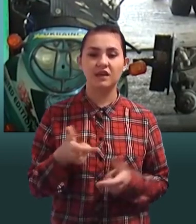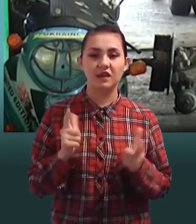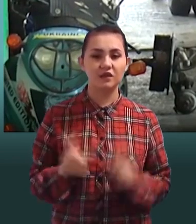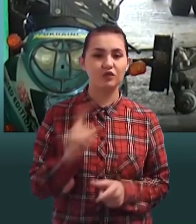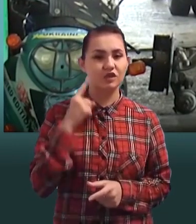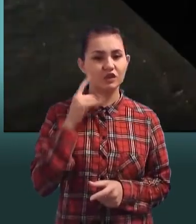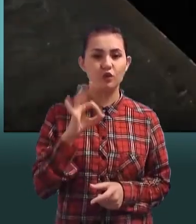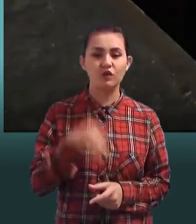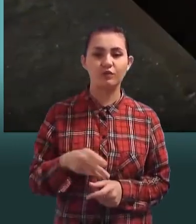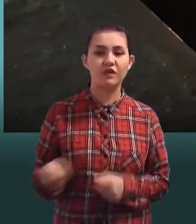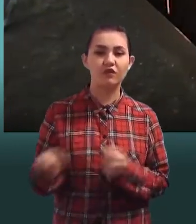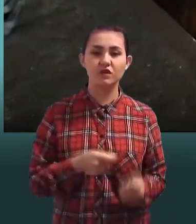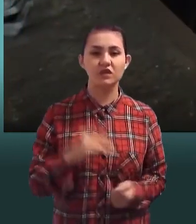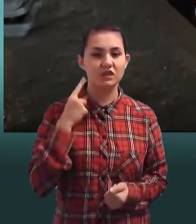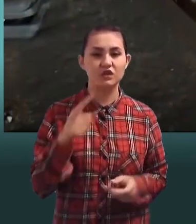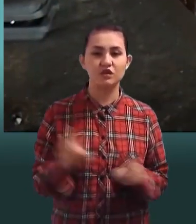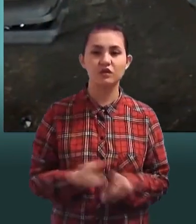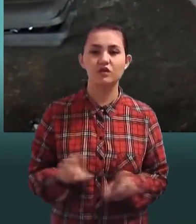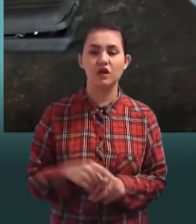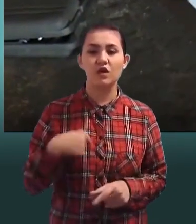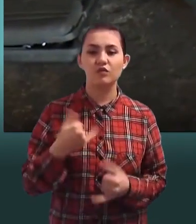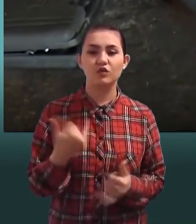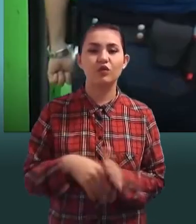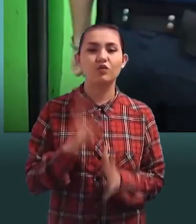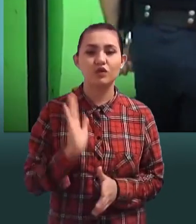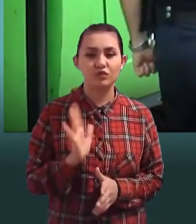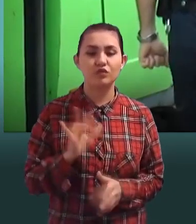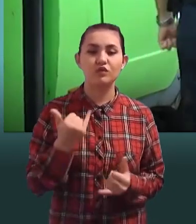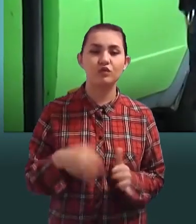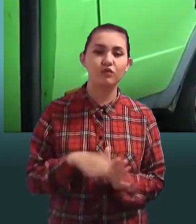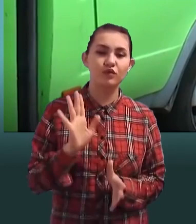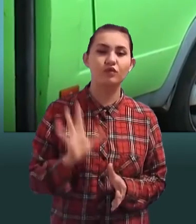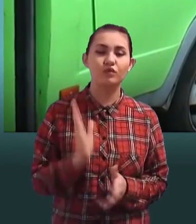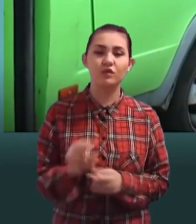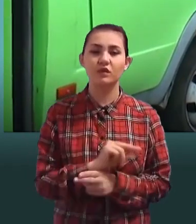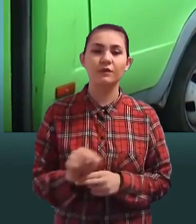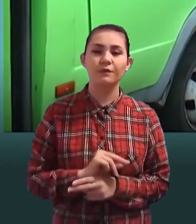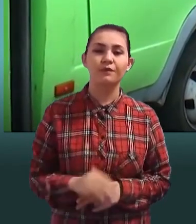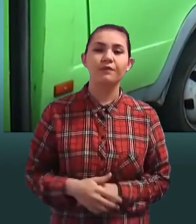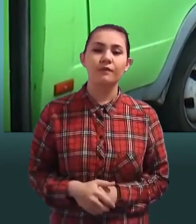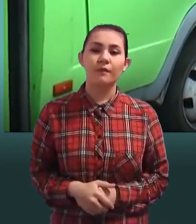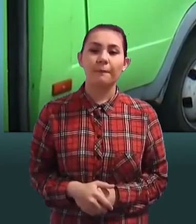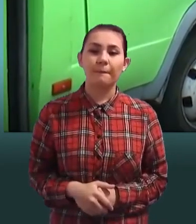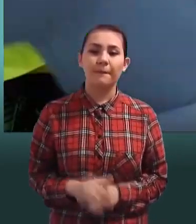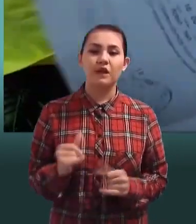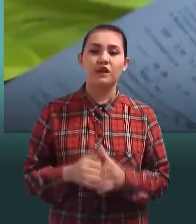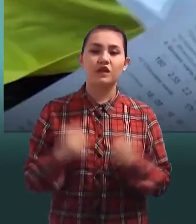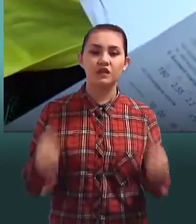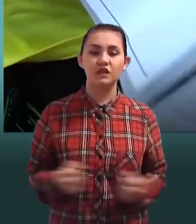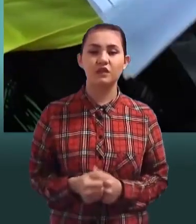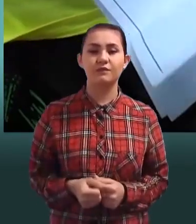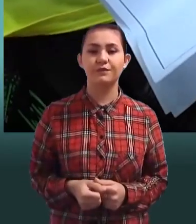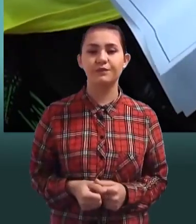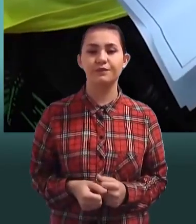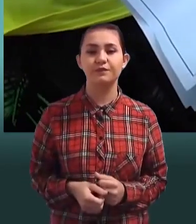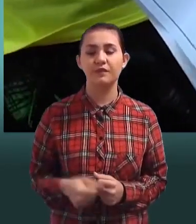перевозчиков. И слышу одно и то же. Мы скоро улучшим, мы скоро углубим, мы скоро расширим и так далее. Я